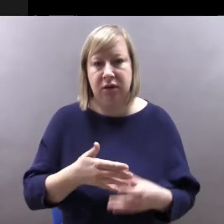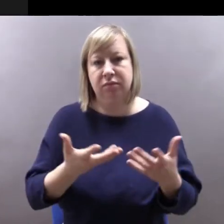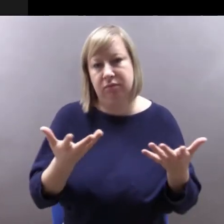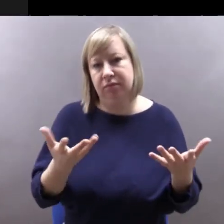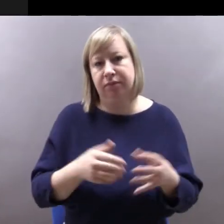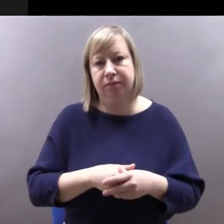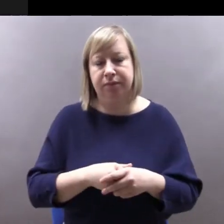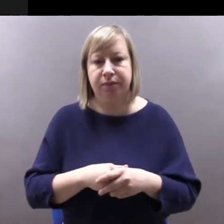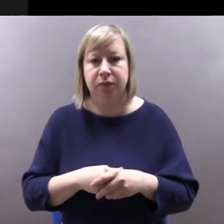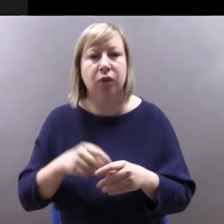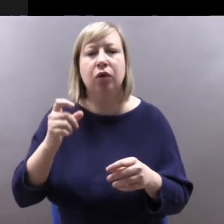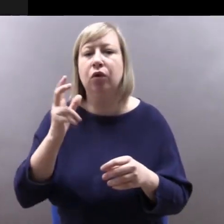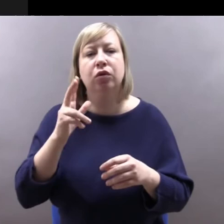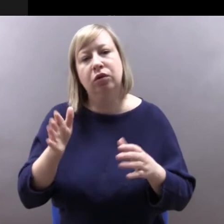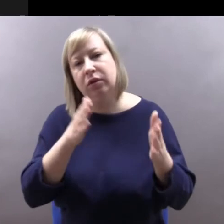A kto następny?